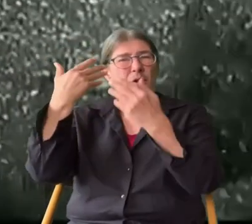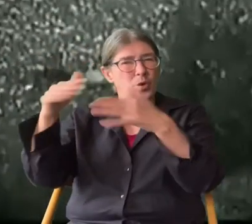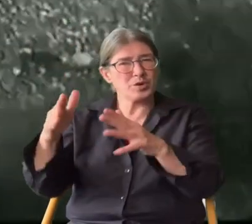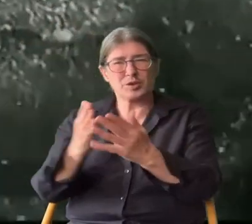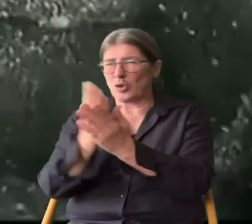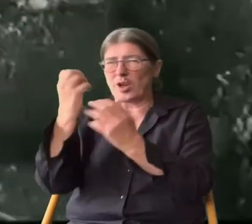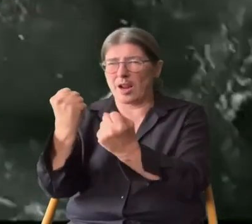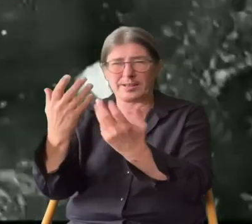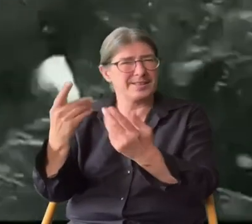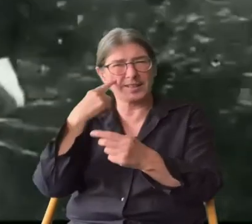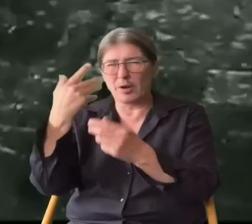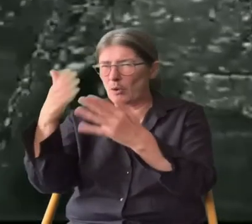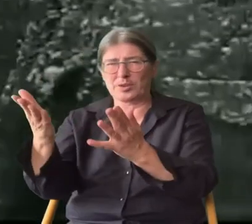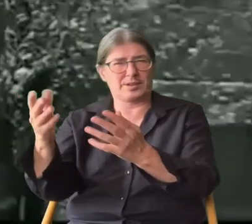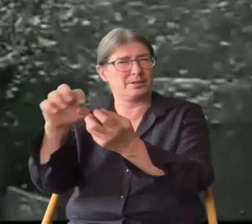Sinnloses Durchhalten.